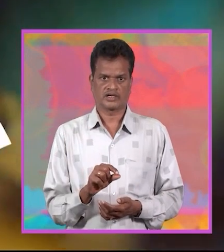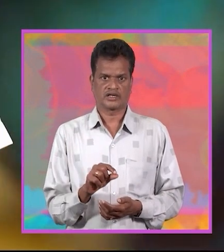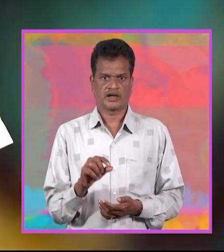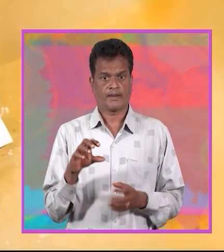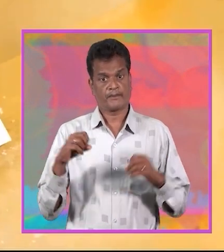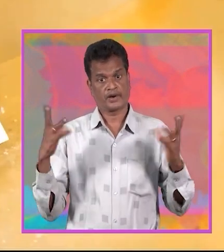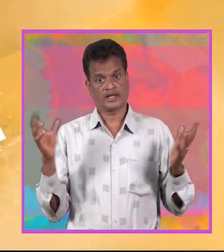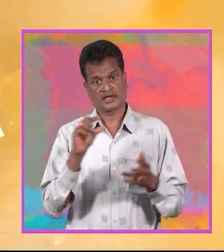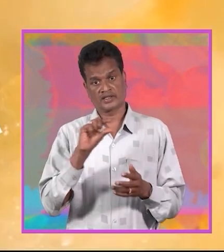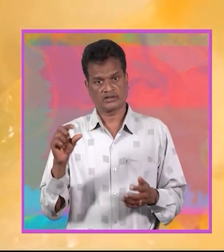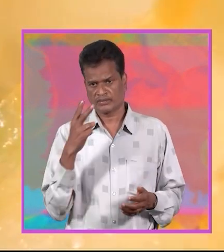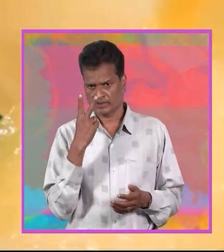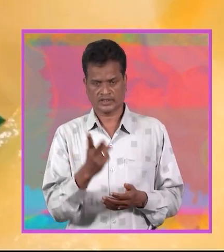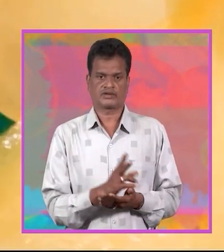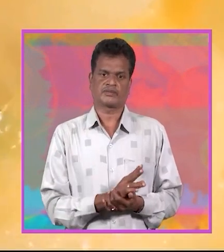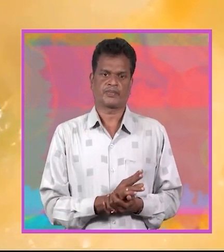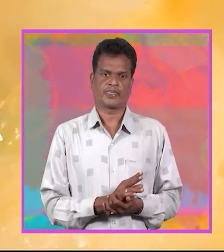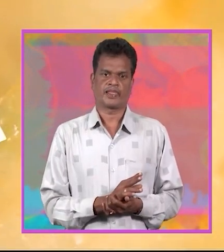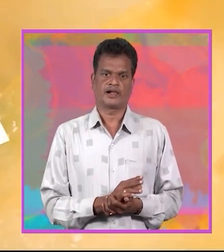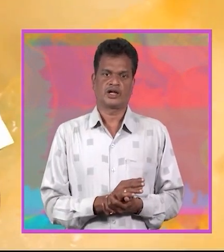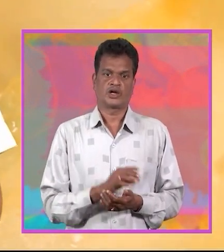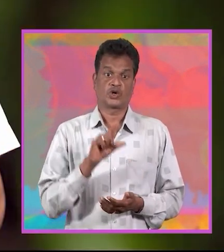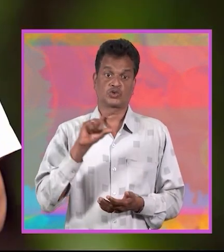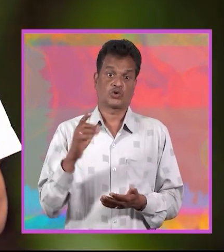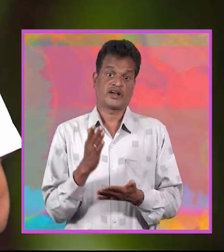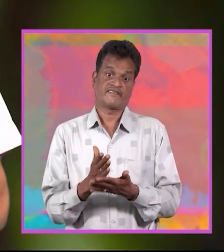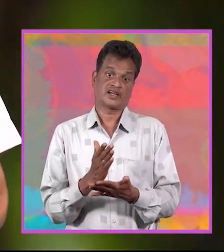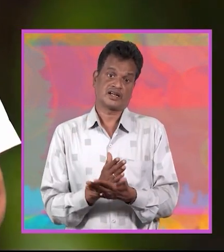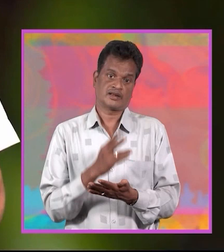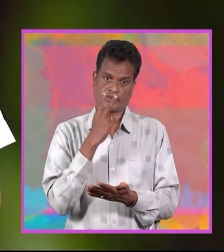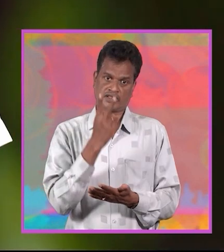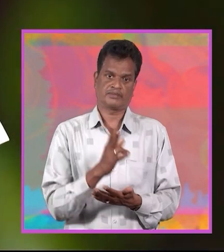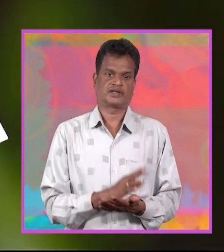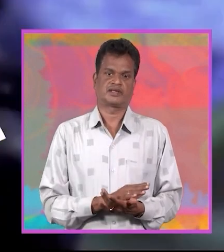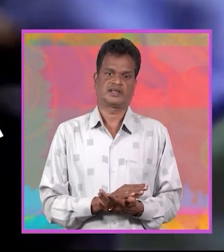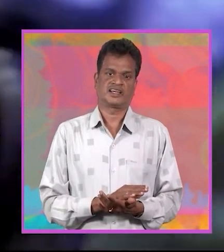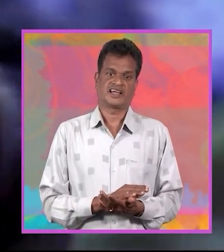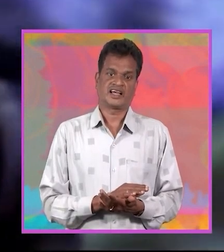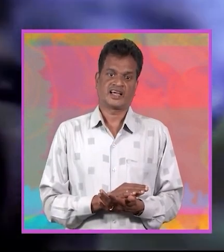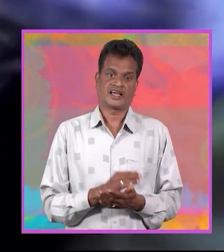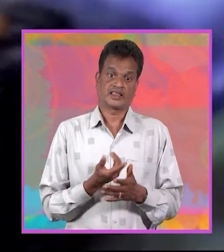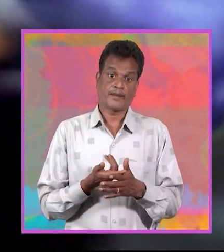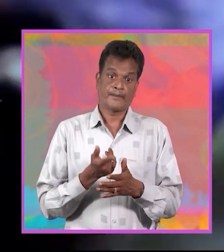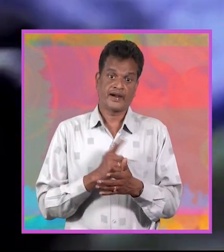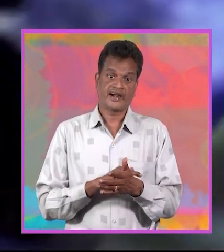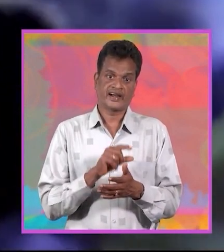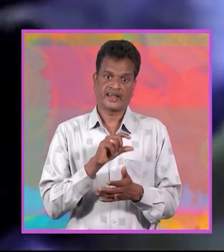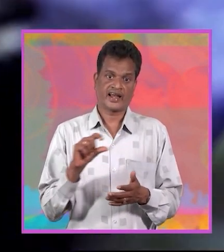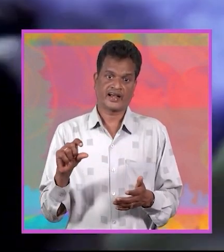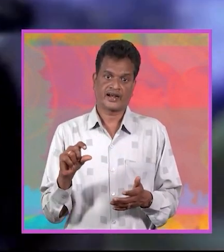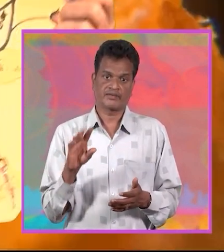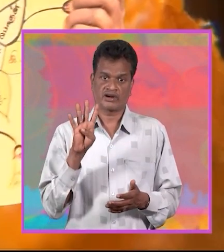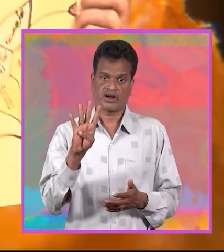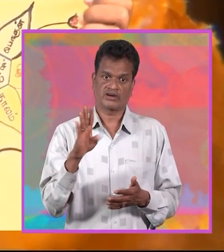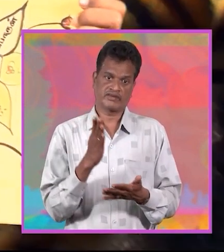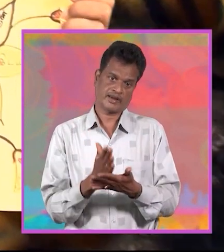அப்படின்னு நம்ம நிறைய பார்த்துருக்கோம். சொல்லின் வகைகளை பற்றியும் பார்த்திருப்பீர்கள். இலக்கண வகையால் சொற்களை நான்கு வகையாக